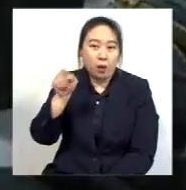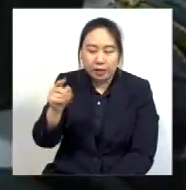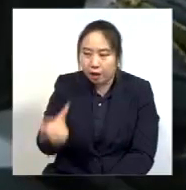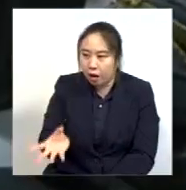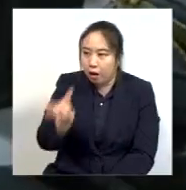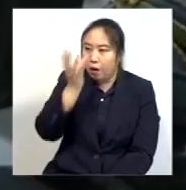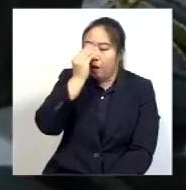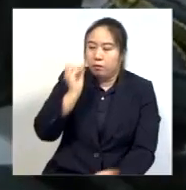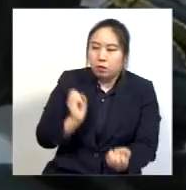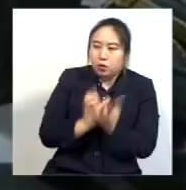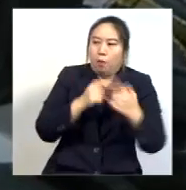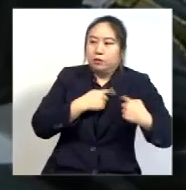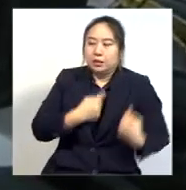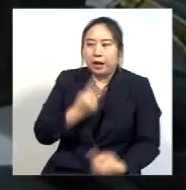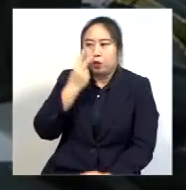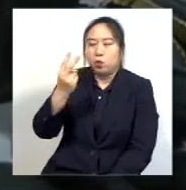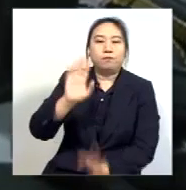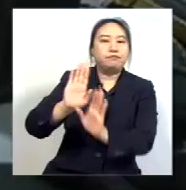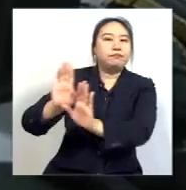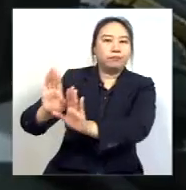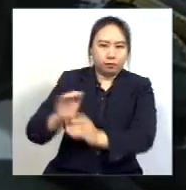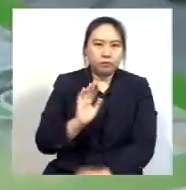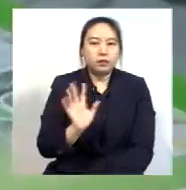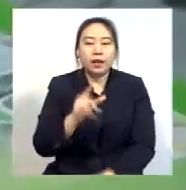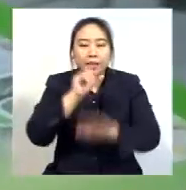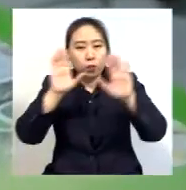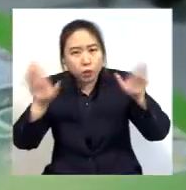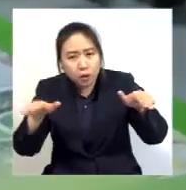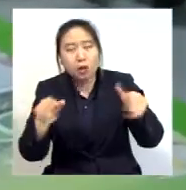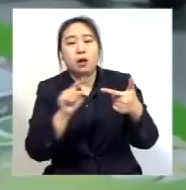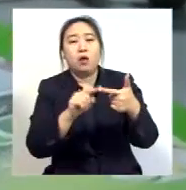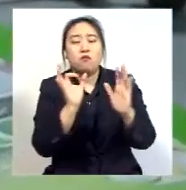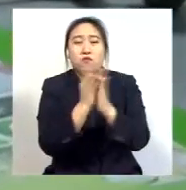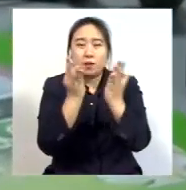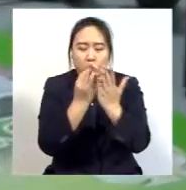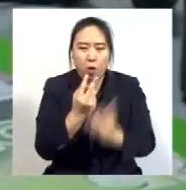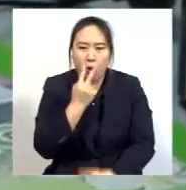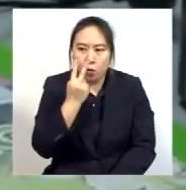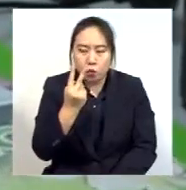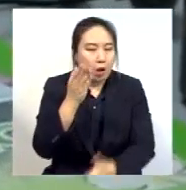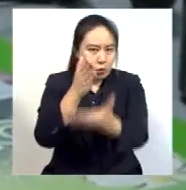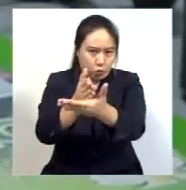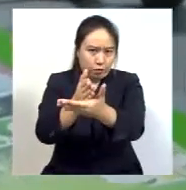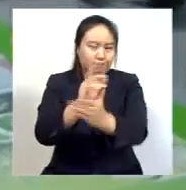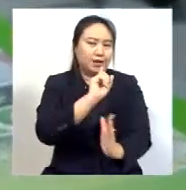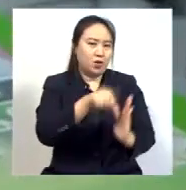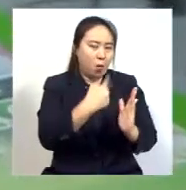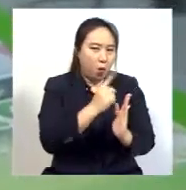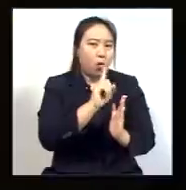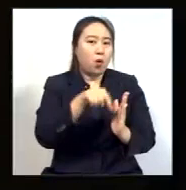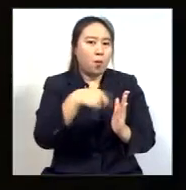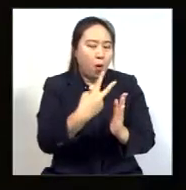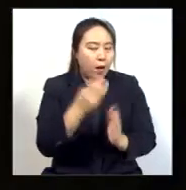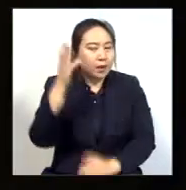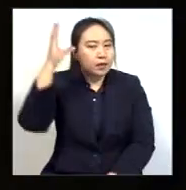ความรู้สึกในช่วงนี้ออกไปก่อนอาจจะยกเลิกการดู Twitter หรือว่า Facebook สักประมาณชั่วโมง2ชั่วโมงให้ร่างกายหรือว่าส